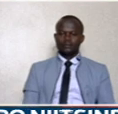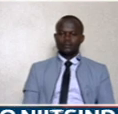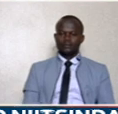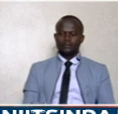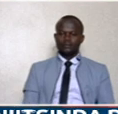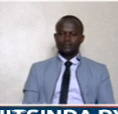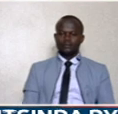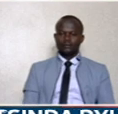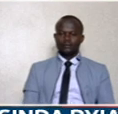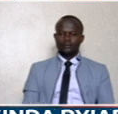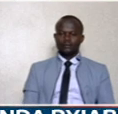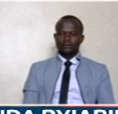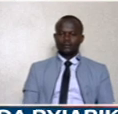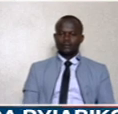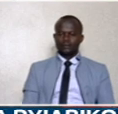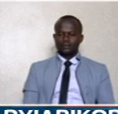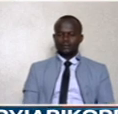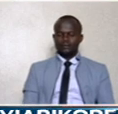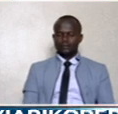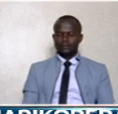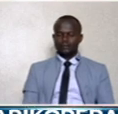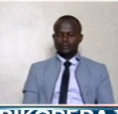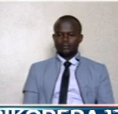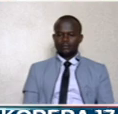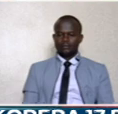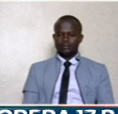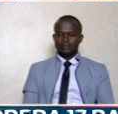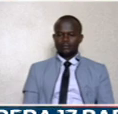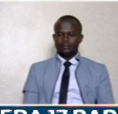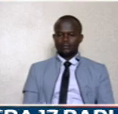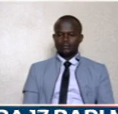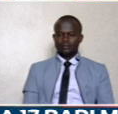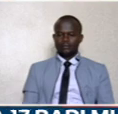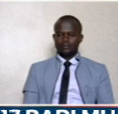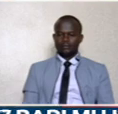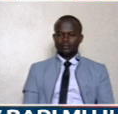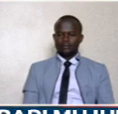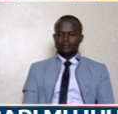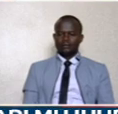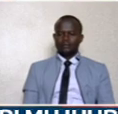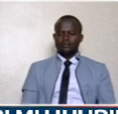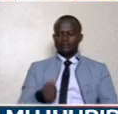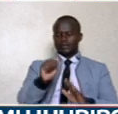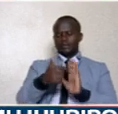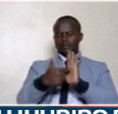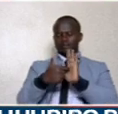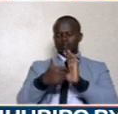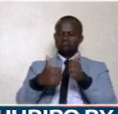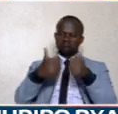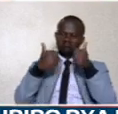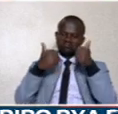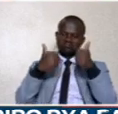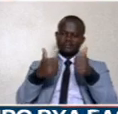sign and is also a proof. Iki ni ikimenyetso cyiza